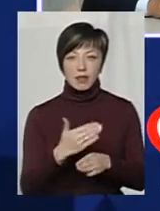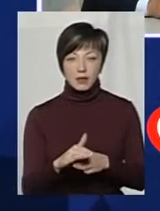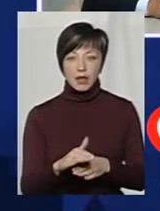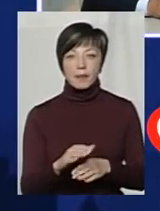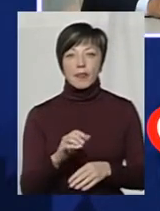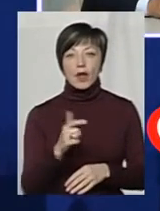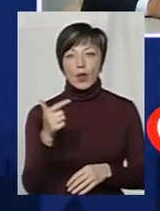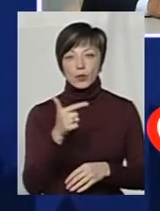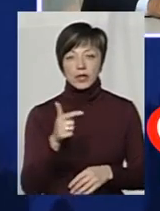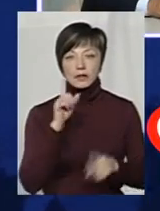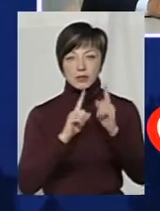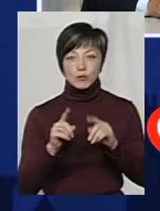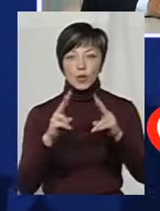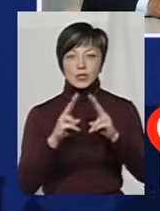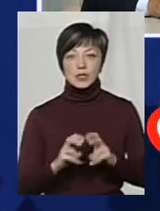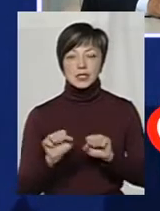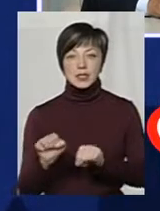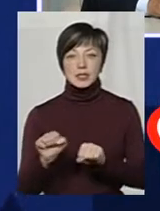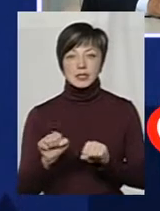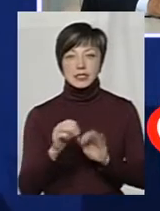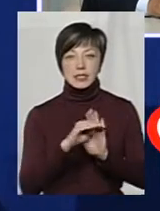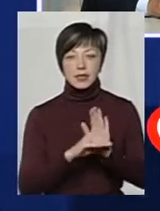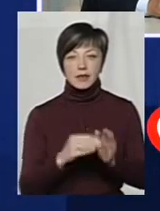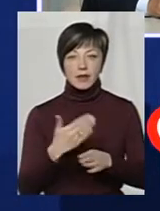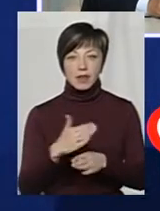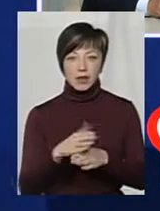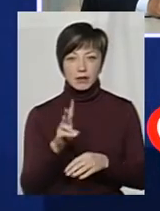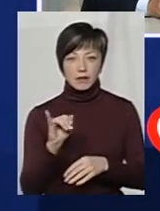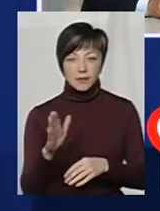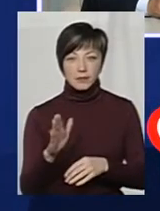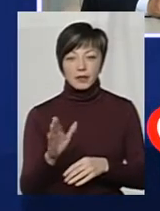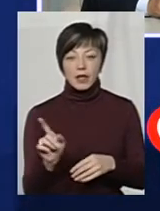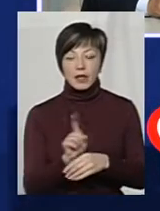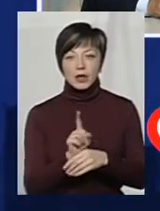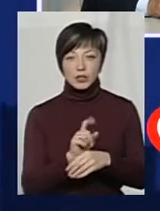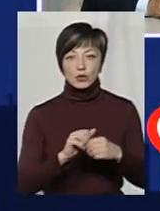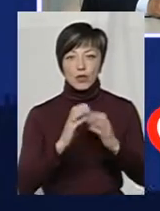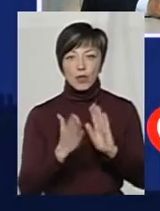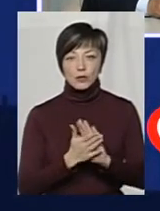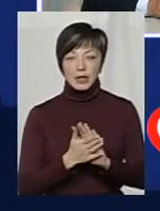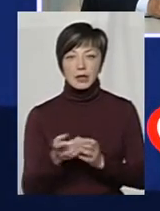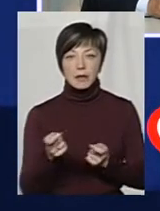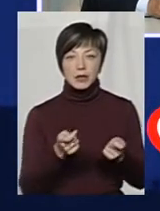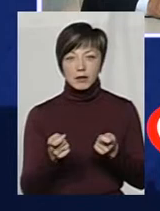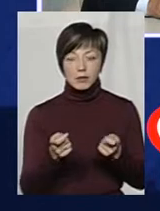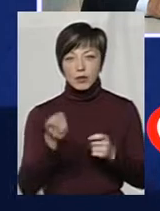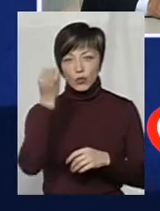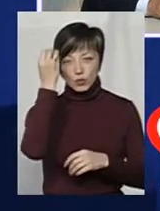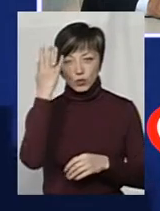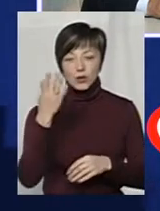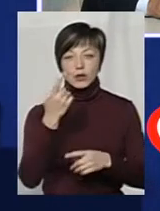на грудневій сесії ми будемо розглядати тільки захищені статті видатків. Граничний обсяг департаменту чи управління